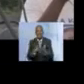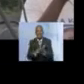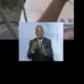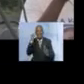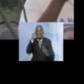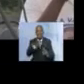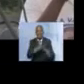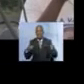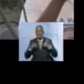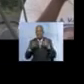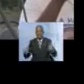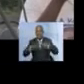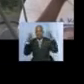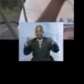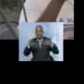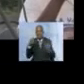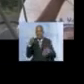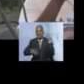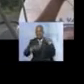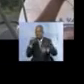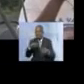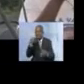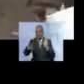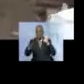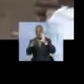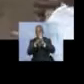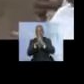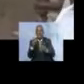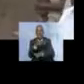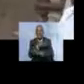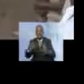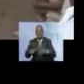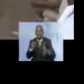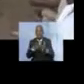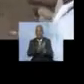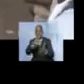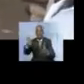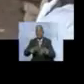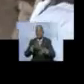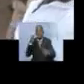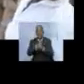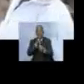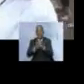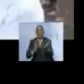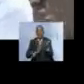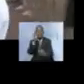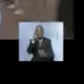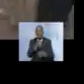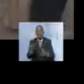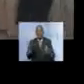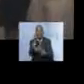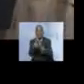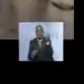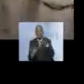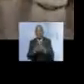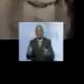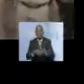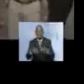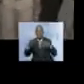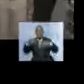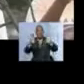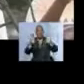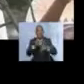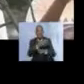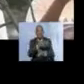relève plusieurs problèmes qui entravent la bonne marche vers cet idéal d'excellence, à savoir le manque de salles de classe et